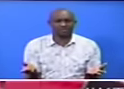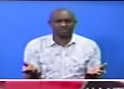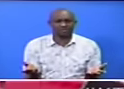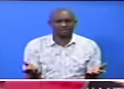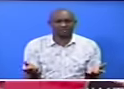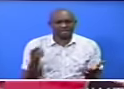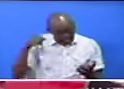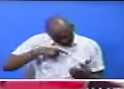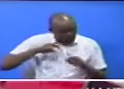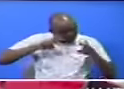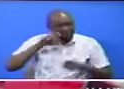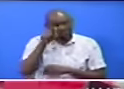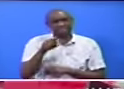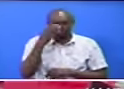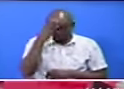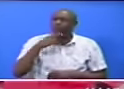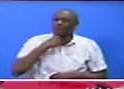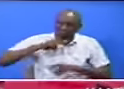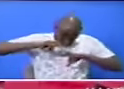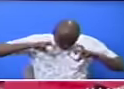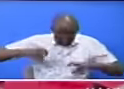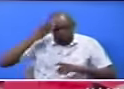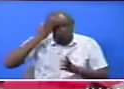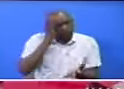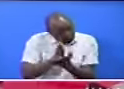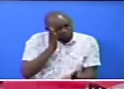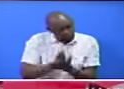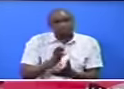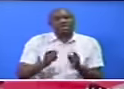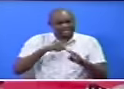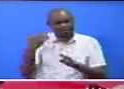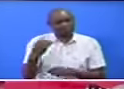ndio imetugusa sana. Tunataka tujue kabisa ni nini imefanyika.